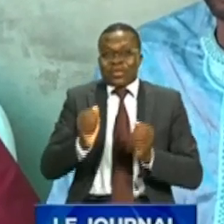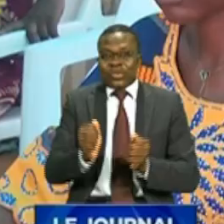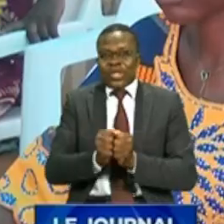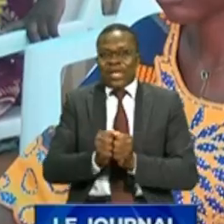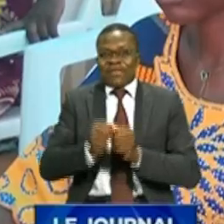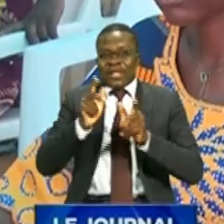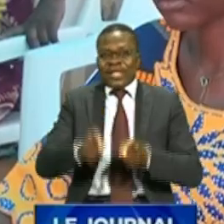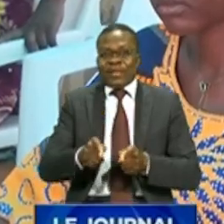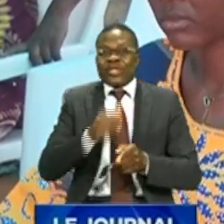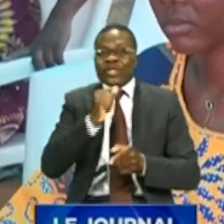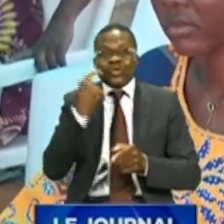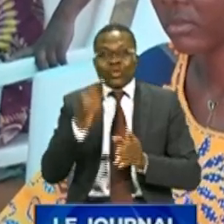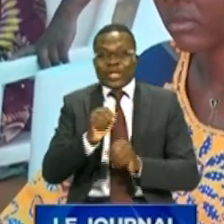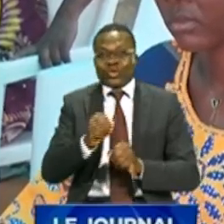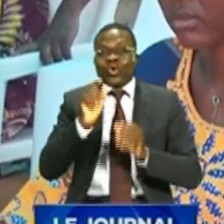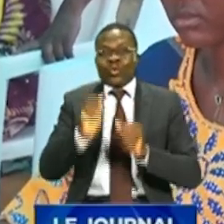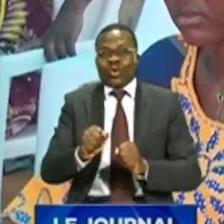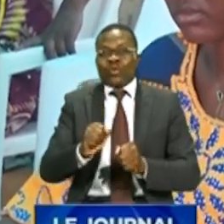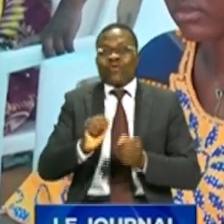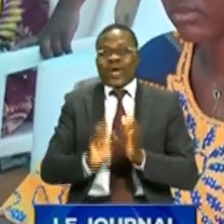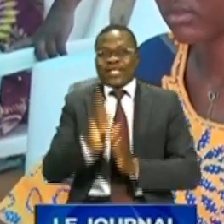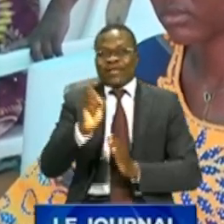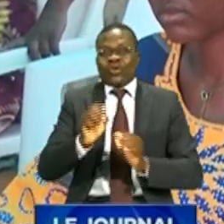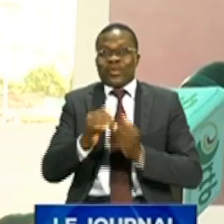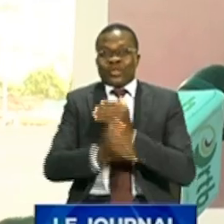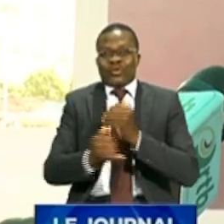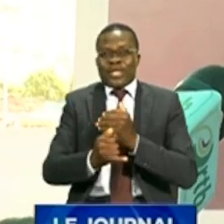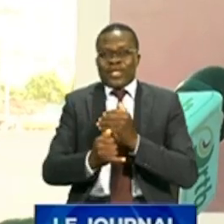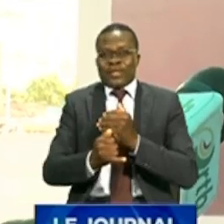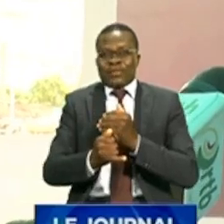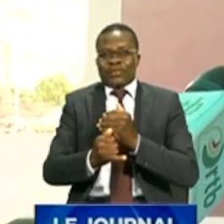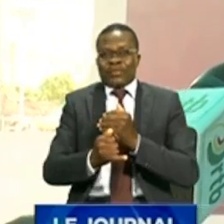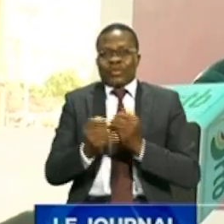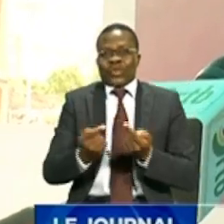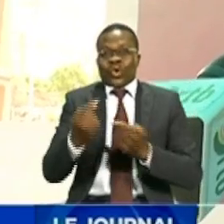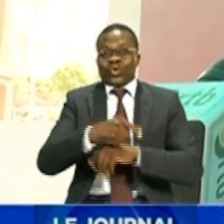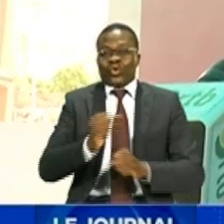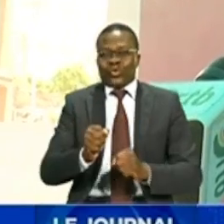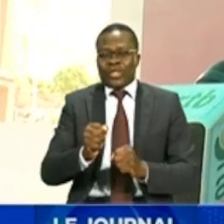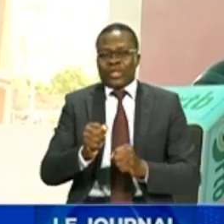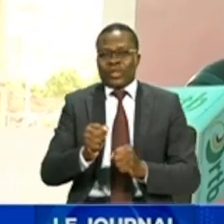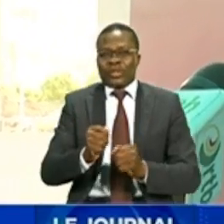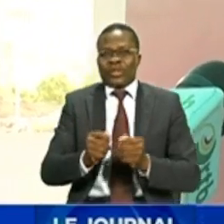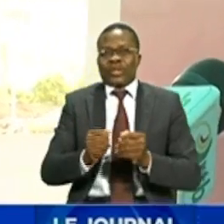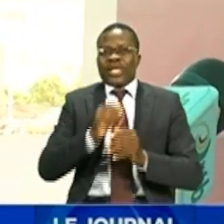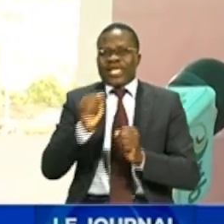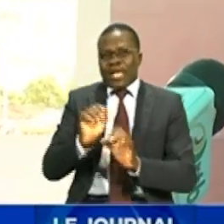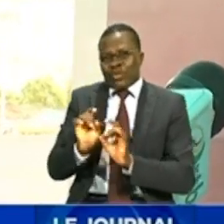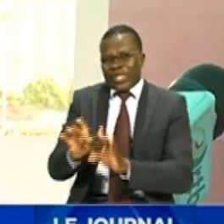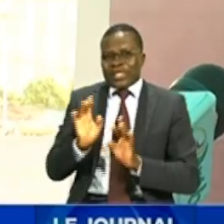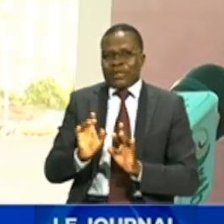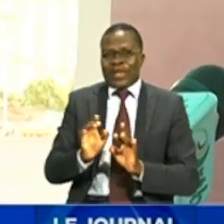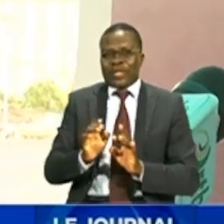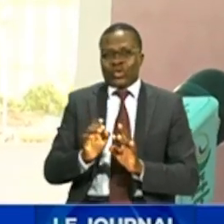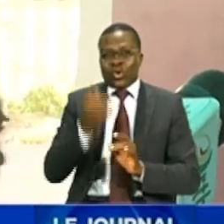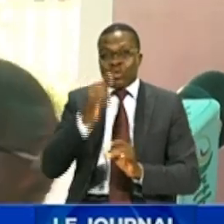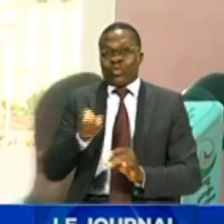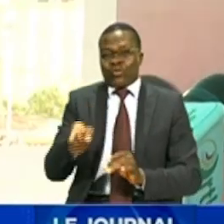les personnes non sourdes pour pouvoir développer ce pays. Aujourd'hui, plus de discrimination pour